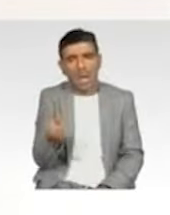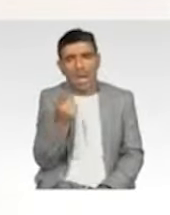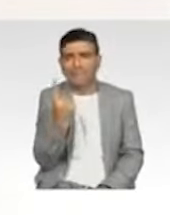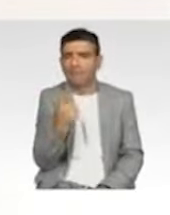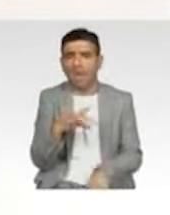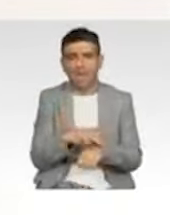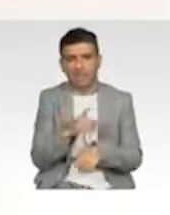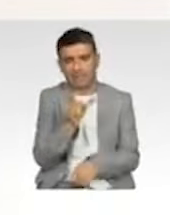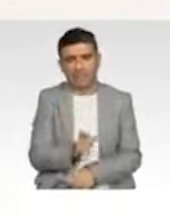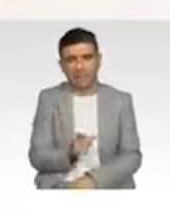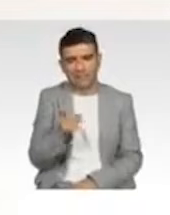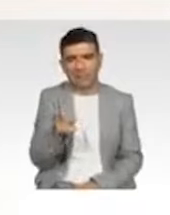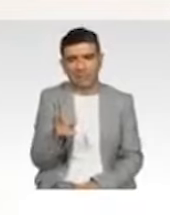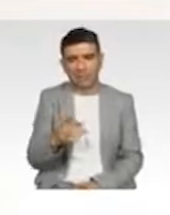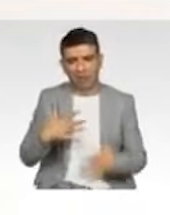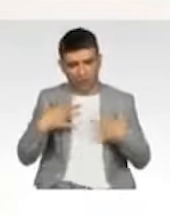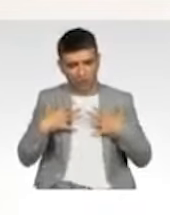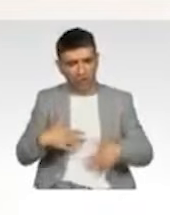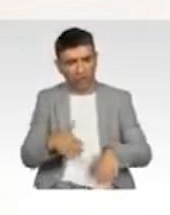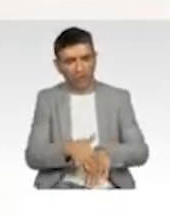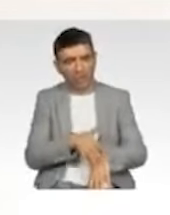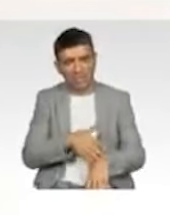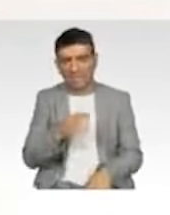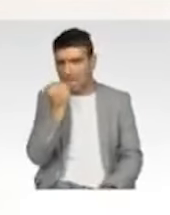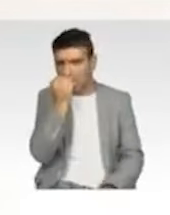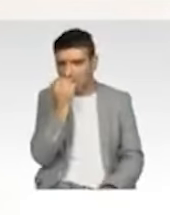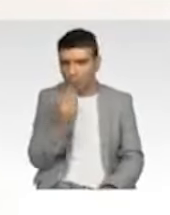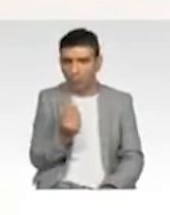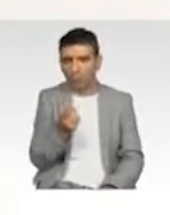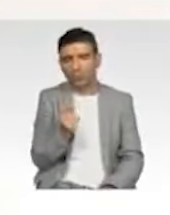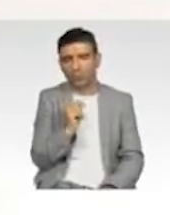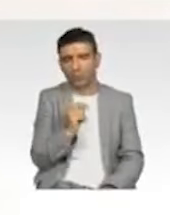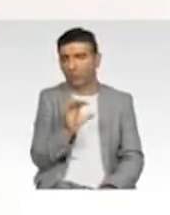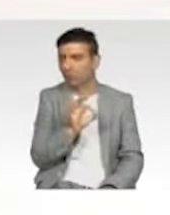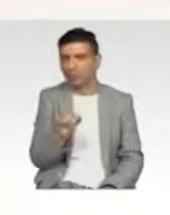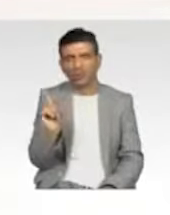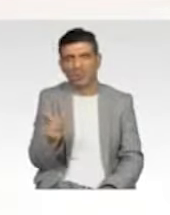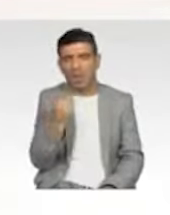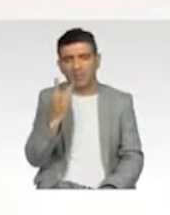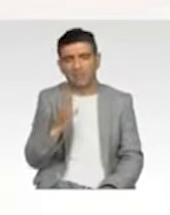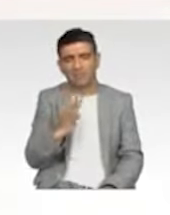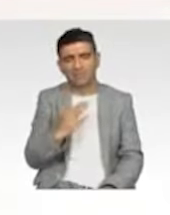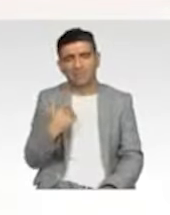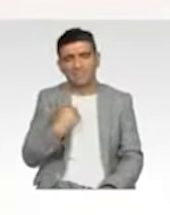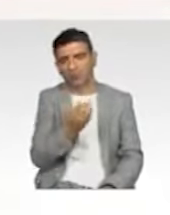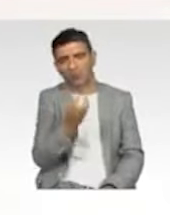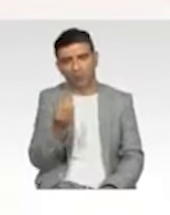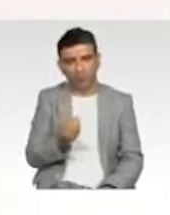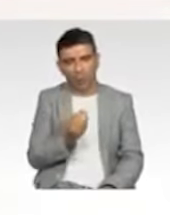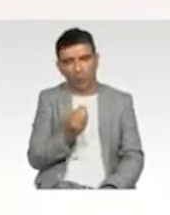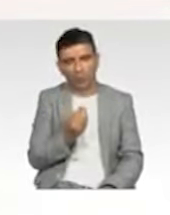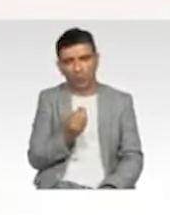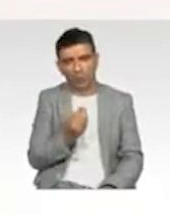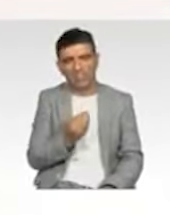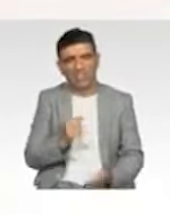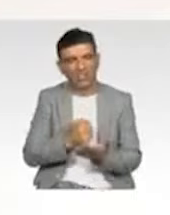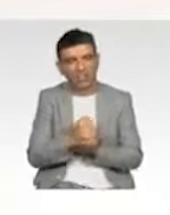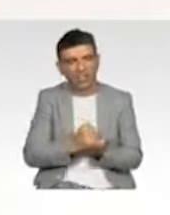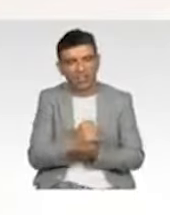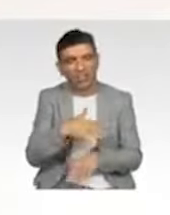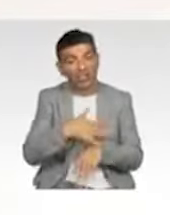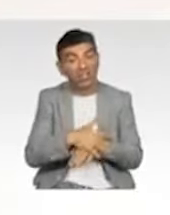bir hastalık. Yani cilt kanser olsun, içteki kanser olsun çok nadir. Belki biz çok şey tükettiğimiz için